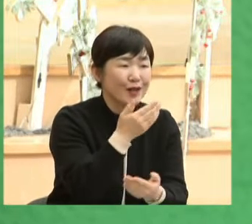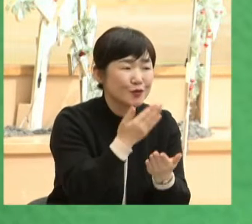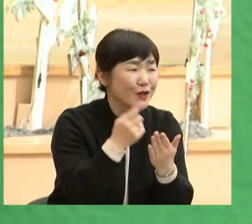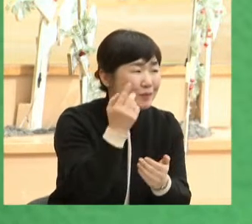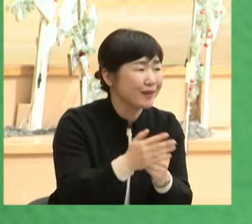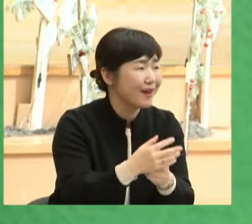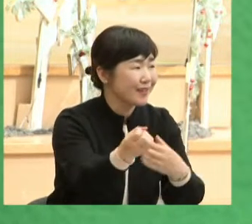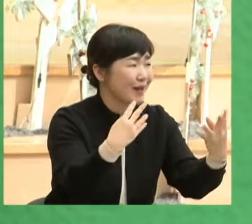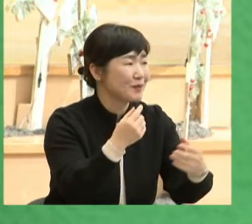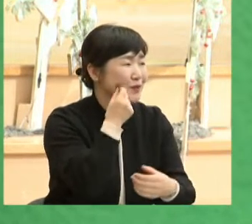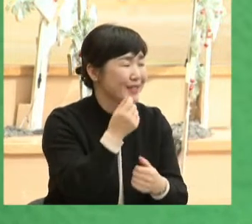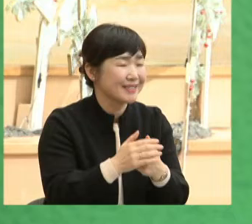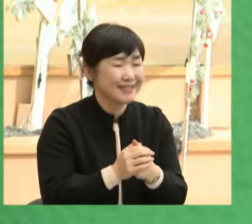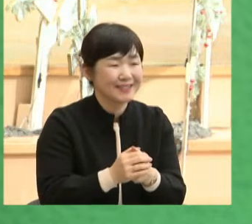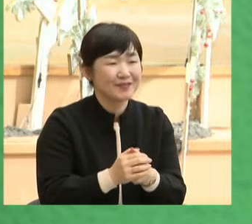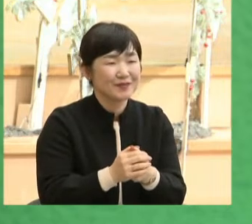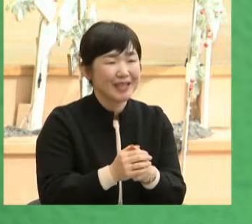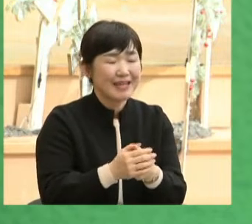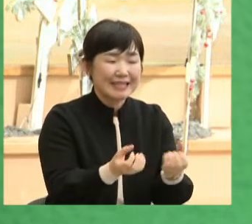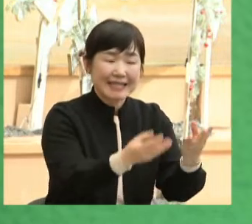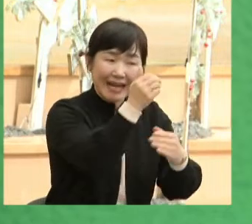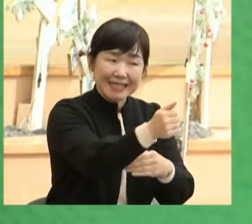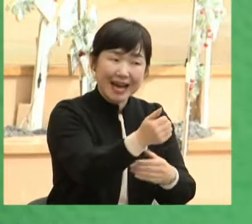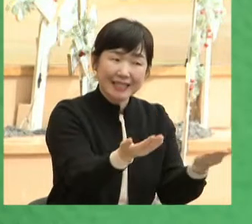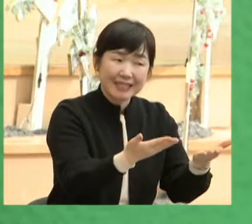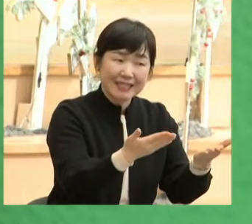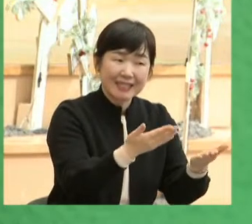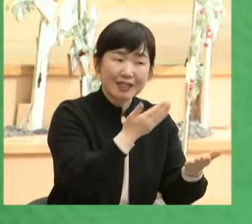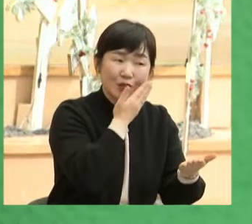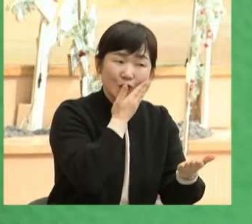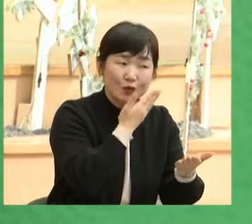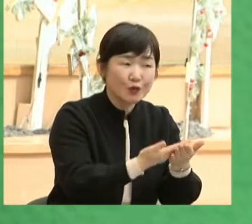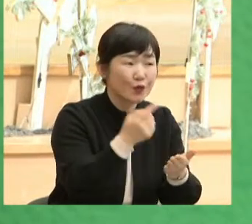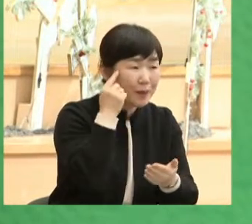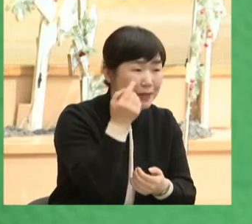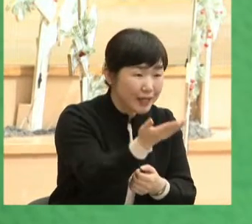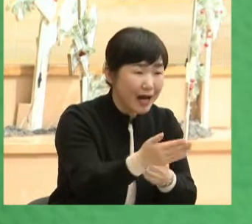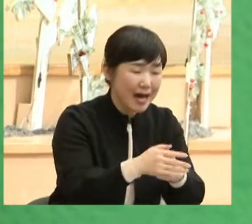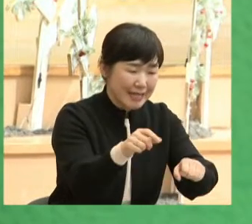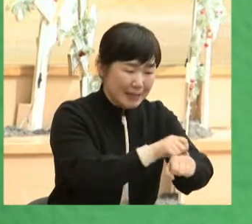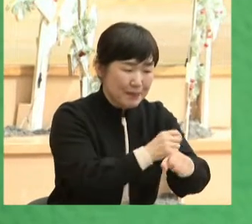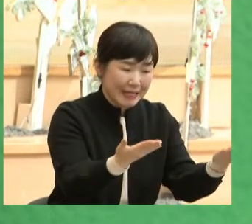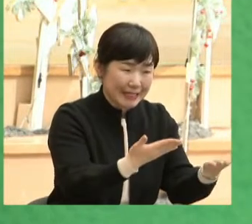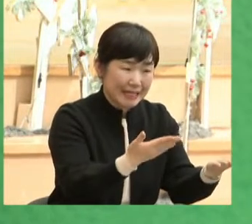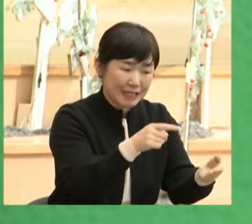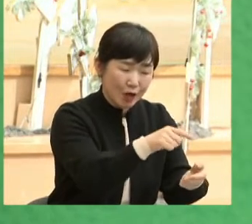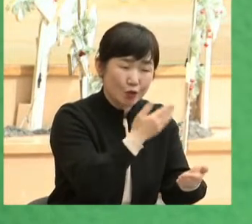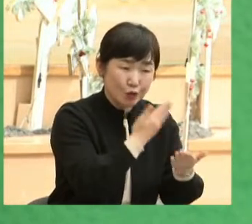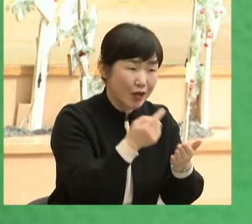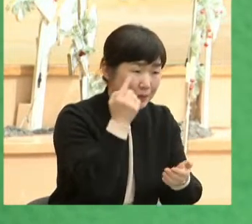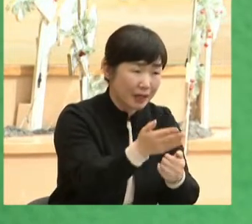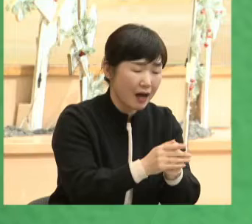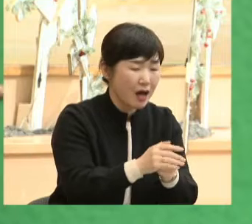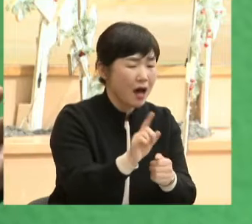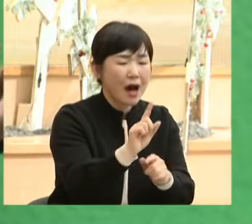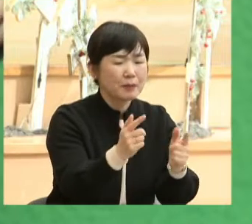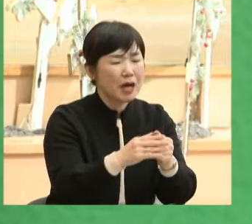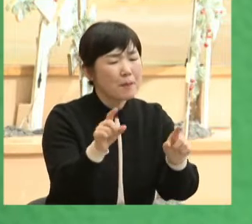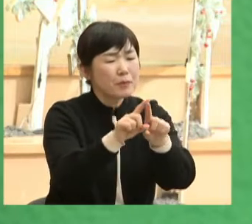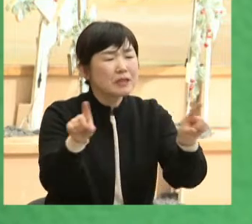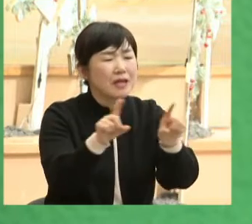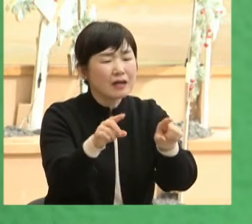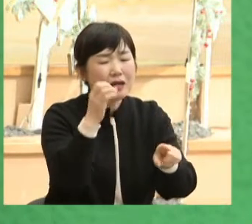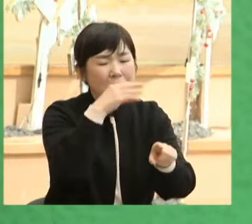대답을 못 하시네 다시 제사장에 특별한 스페셜한 그 직무가 중요합니까 일상의